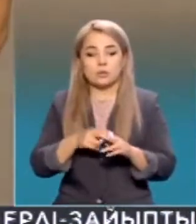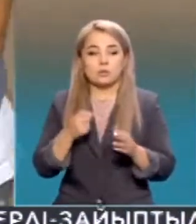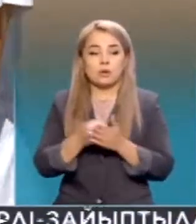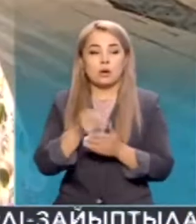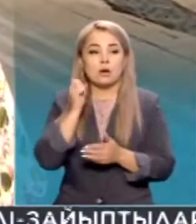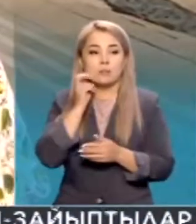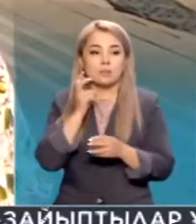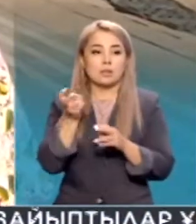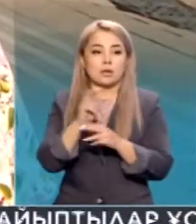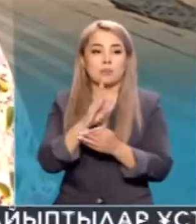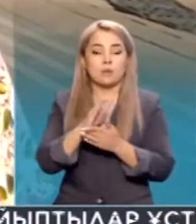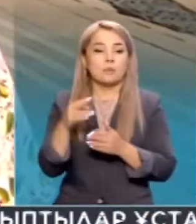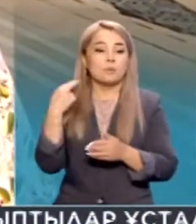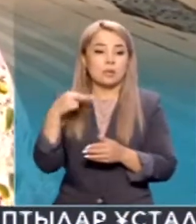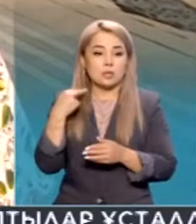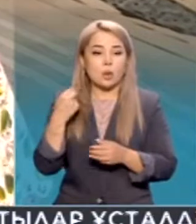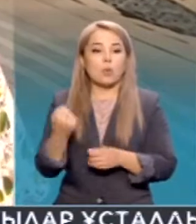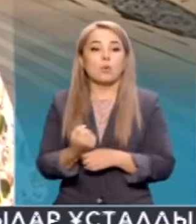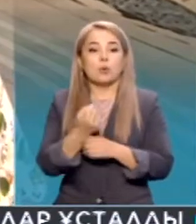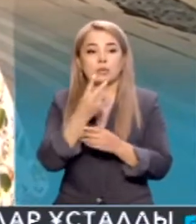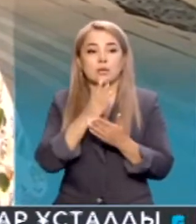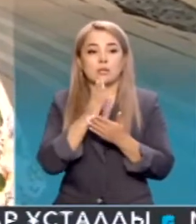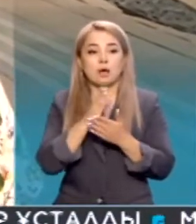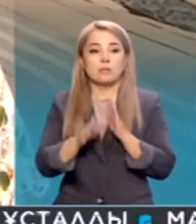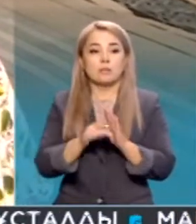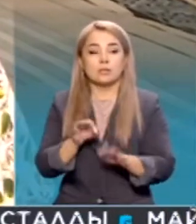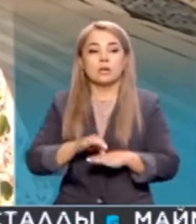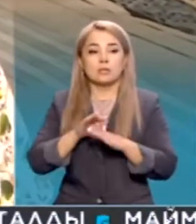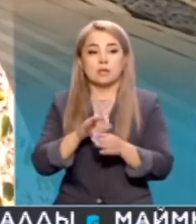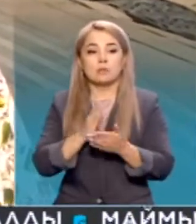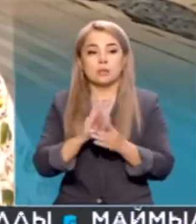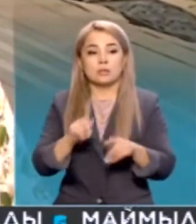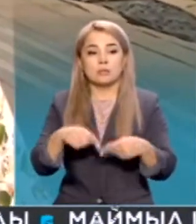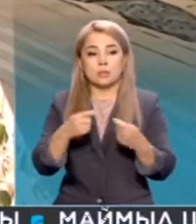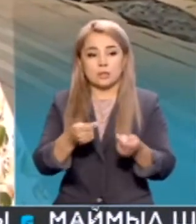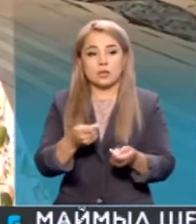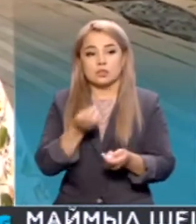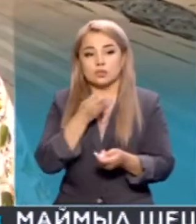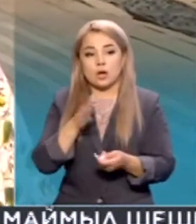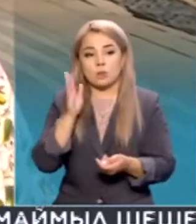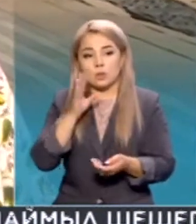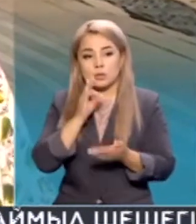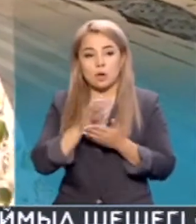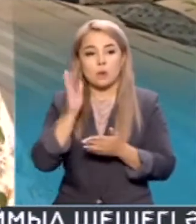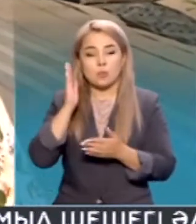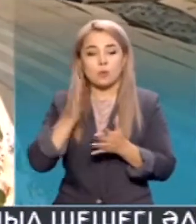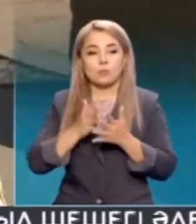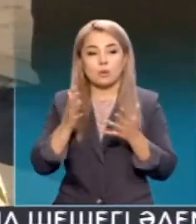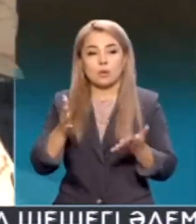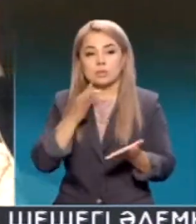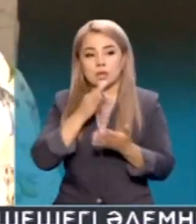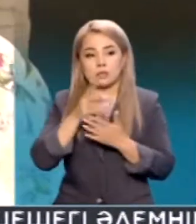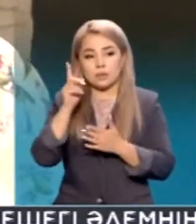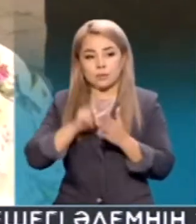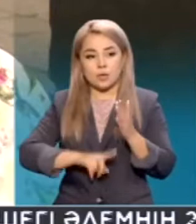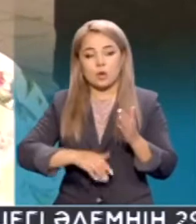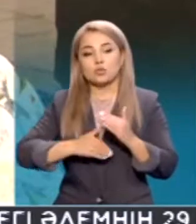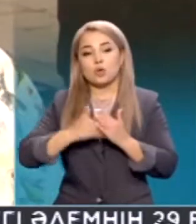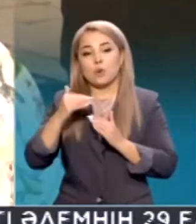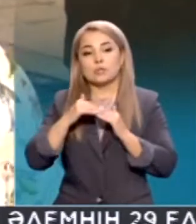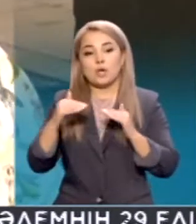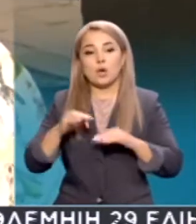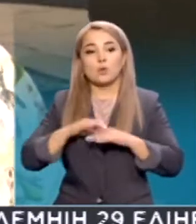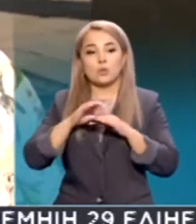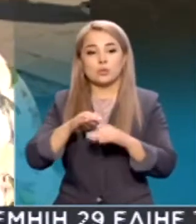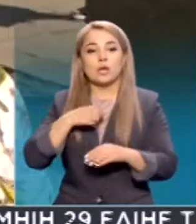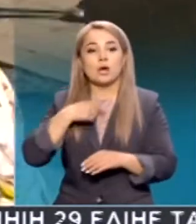беріп сатық. Президентті қолдау үшін дауыс бердік. Осы жақсылық болсын, болашағымыз зор болсын деп. Жоғары деңгейде өтті деп ойлаймын